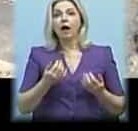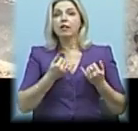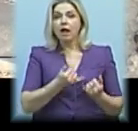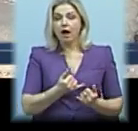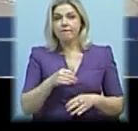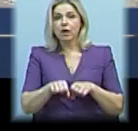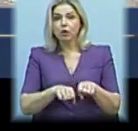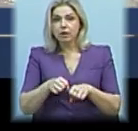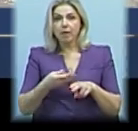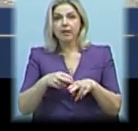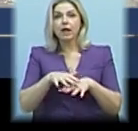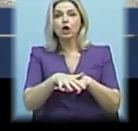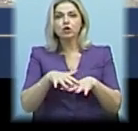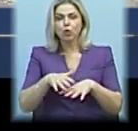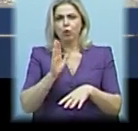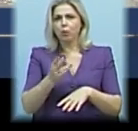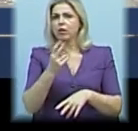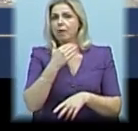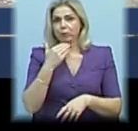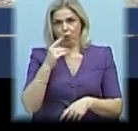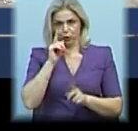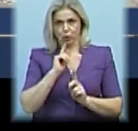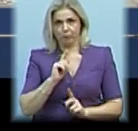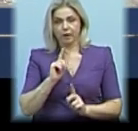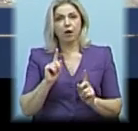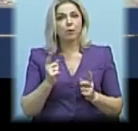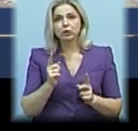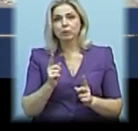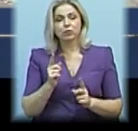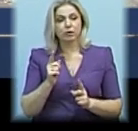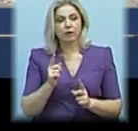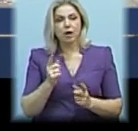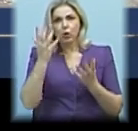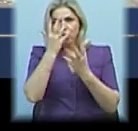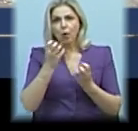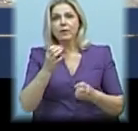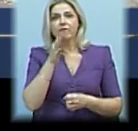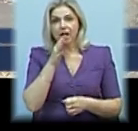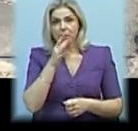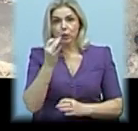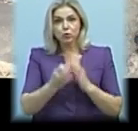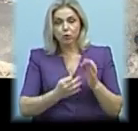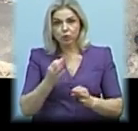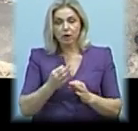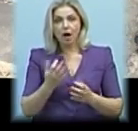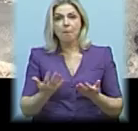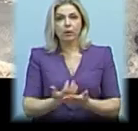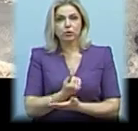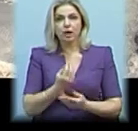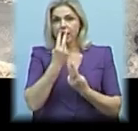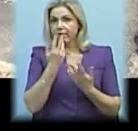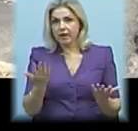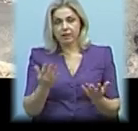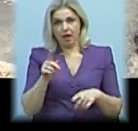эти решетки будут намного удобнее, потому что в темное время суток оно, получается, не